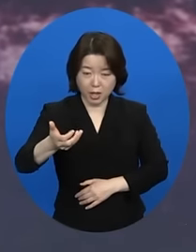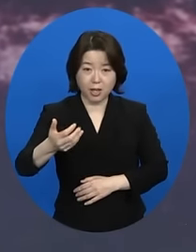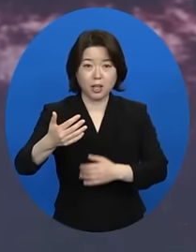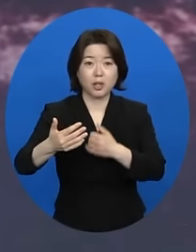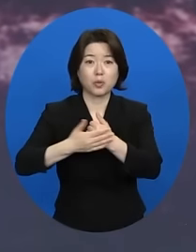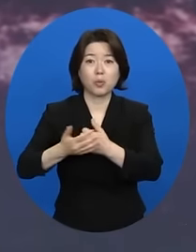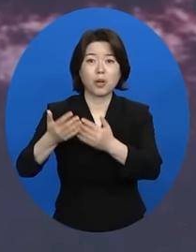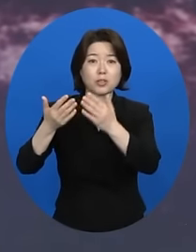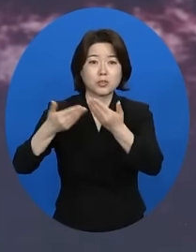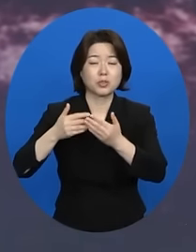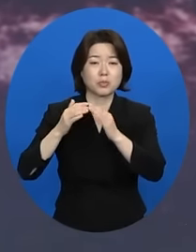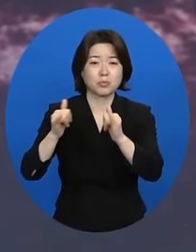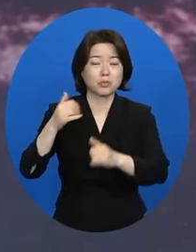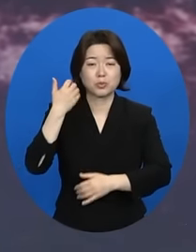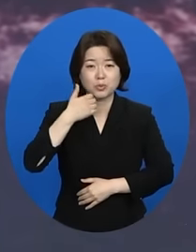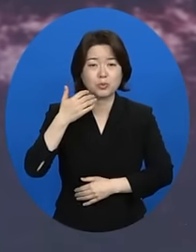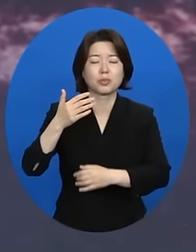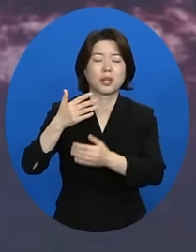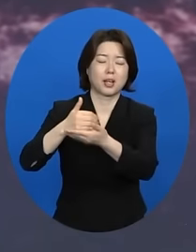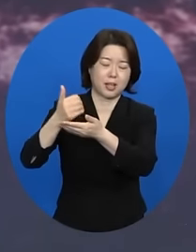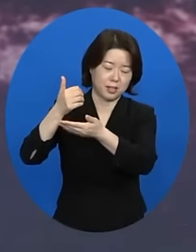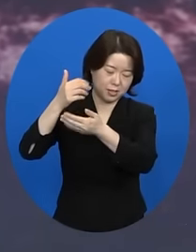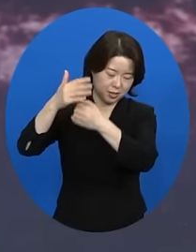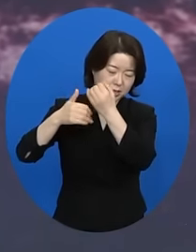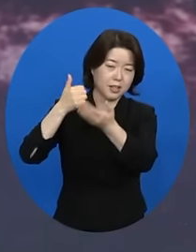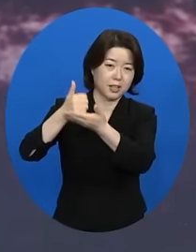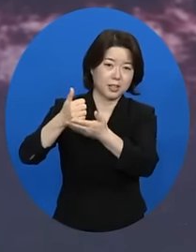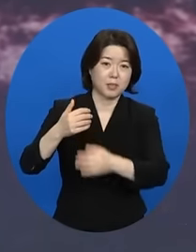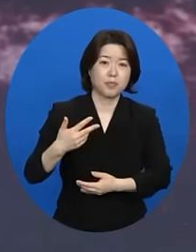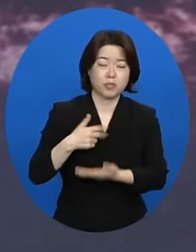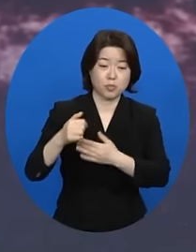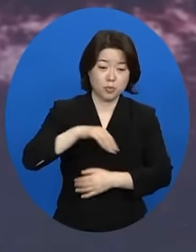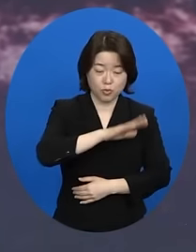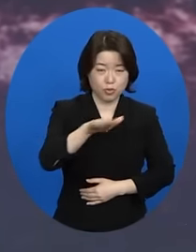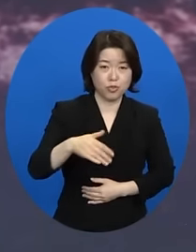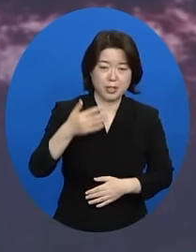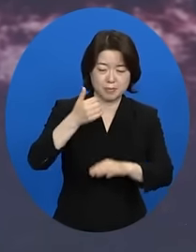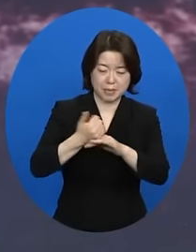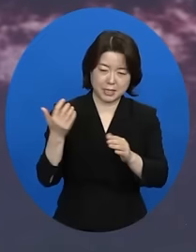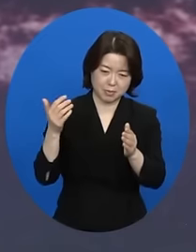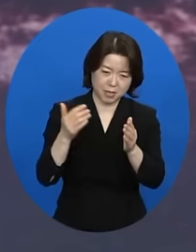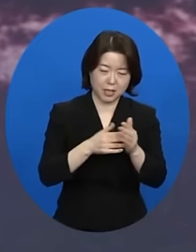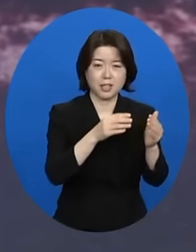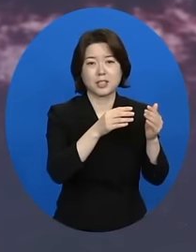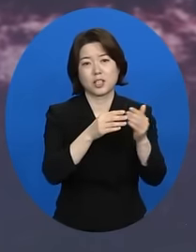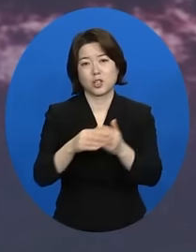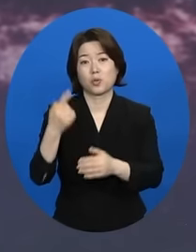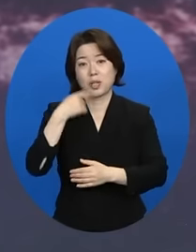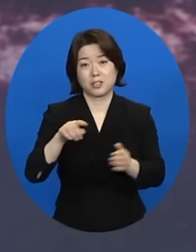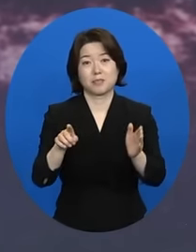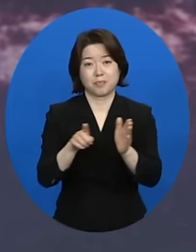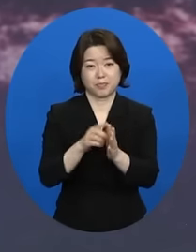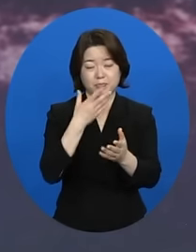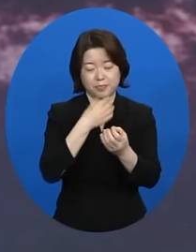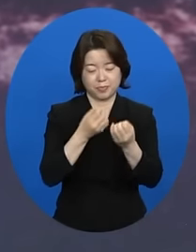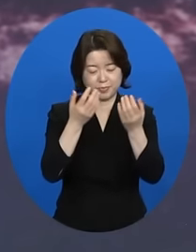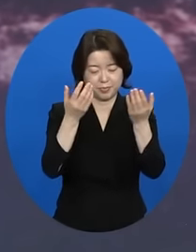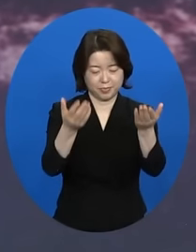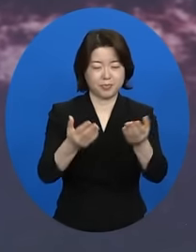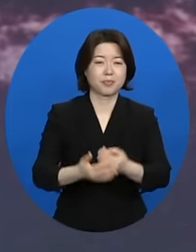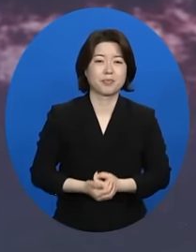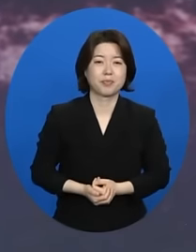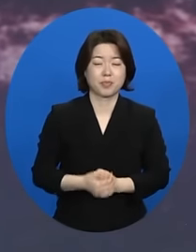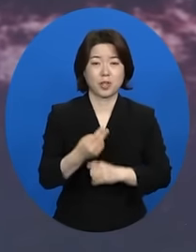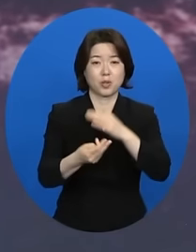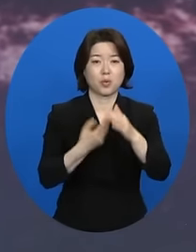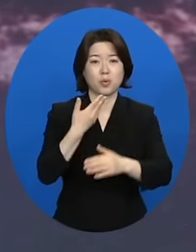주님께서 저와 여러분들 그렇게 끝까지 인도하신 줄 믿으시길 축복합니다. 요한의